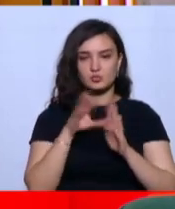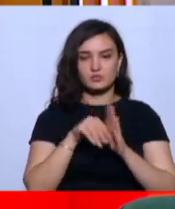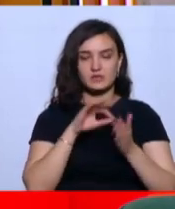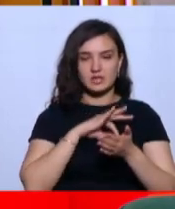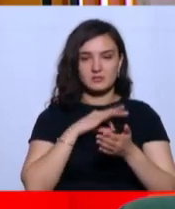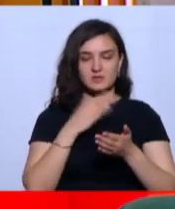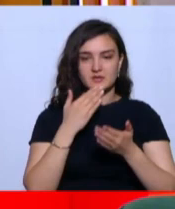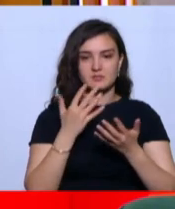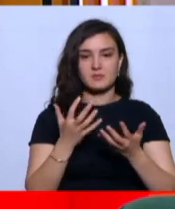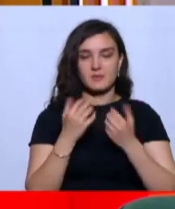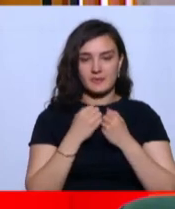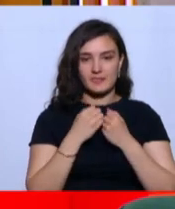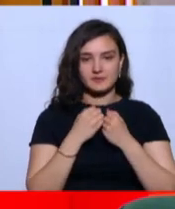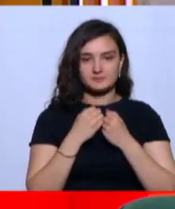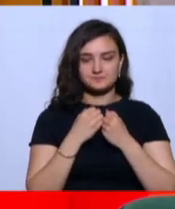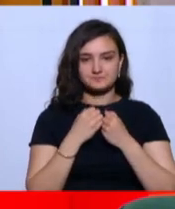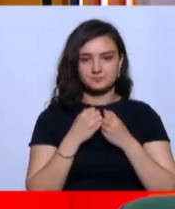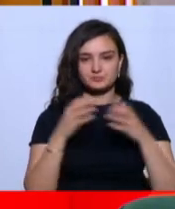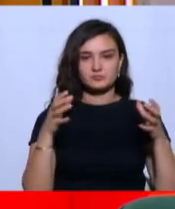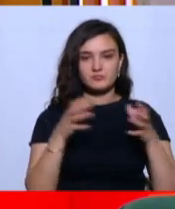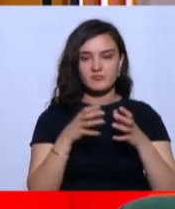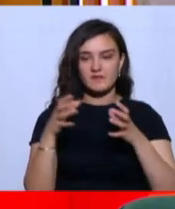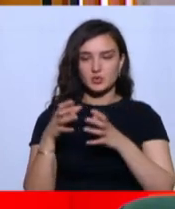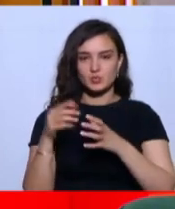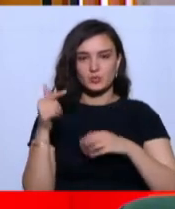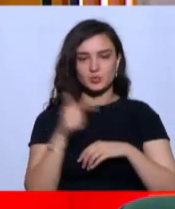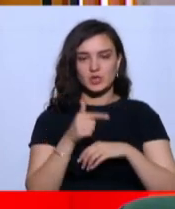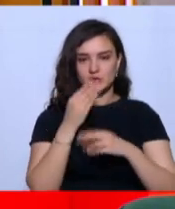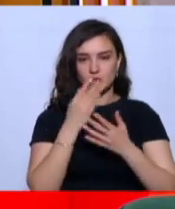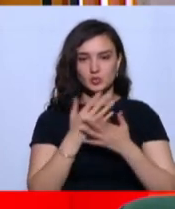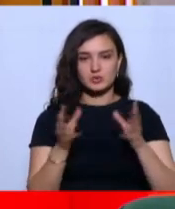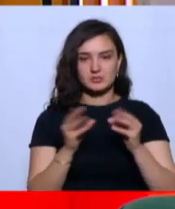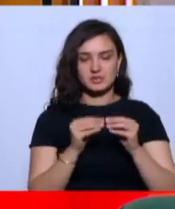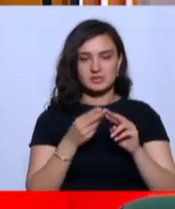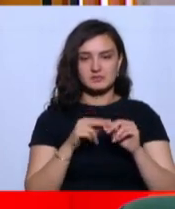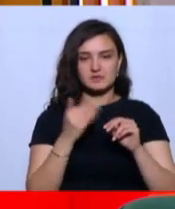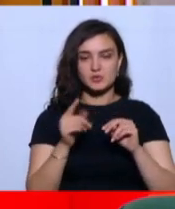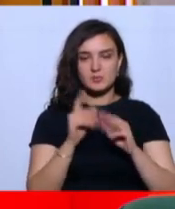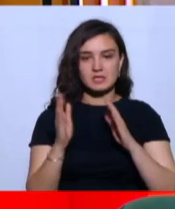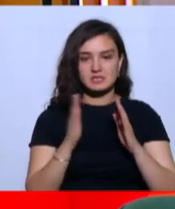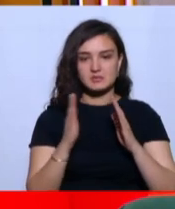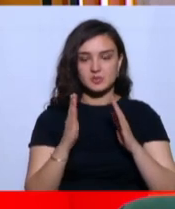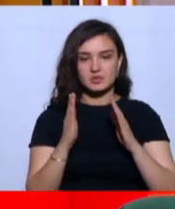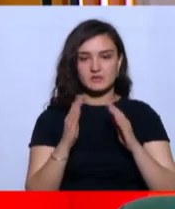ადვილად შეთვისებათ ნახშირწყლებს, დავაჯგუფოთ ის უხეშ პროდუქტებთან, იმისათვის